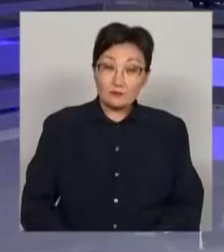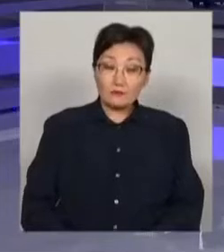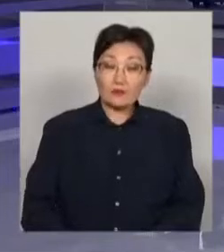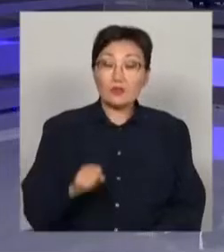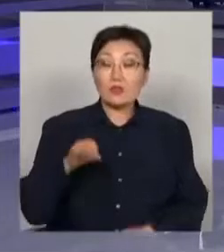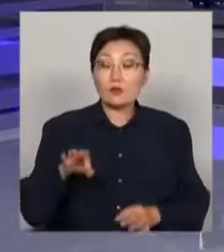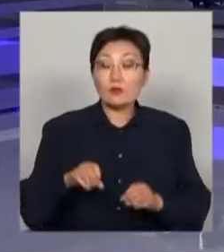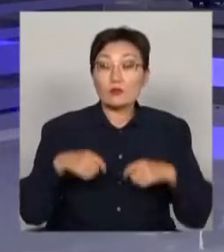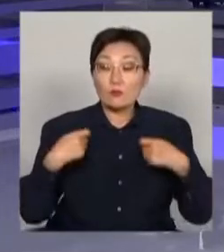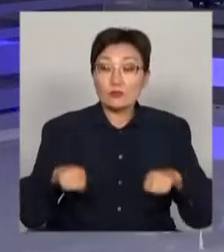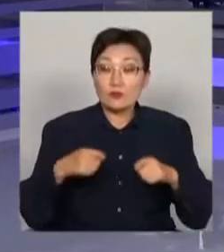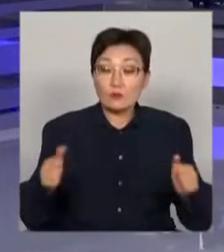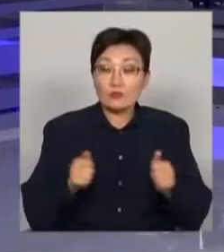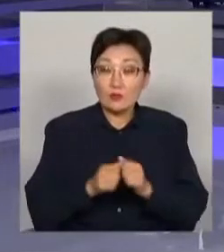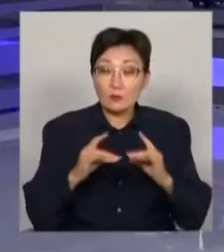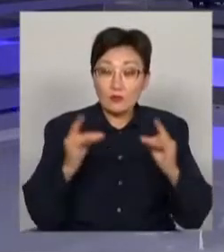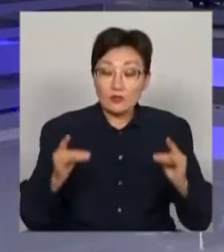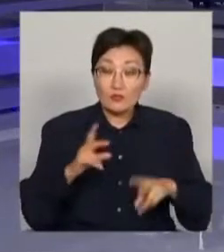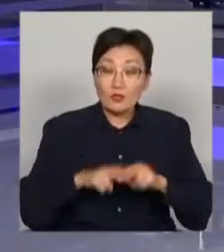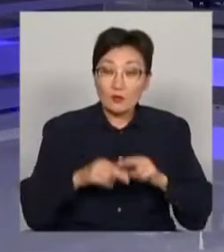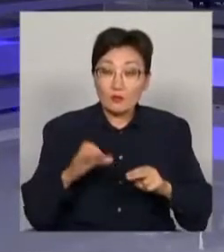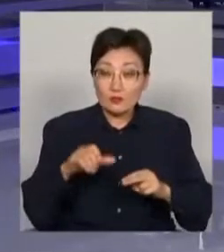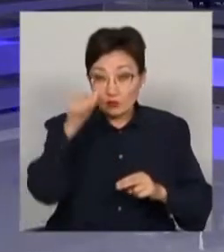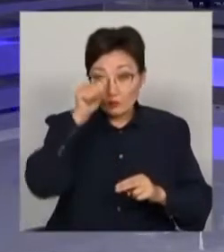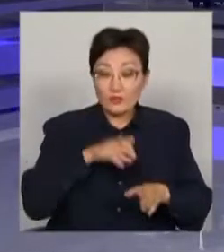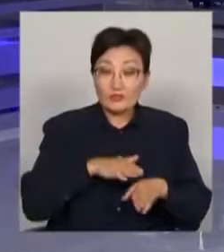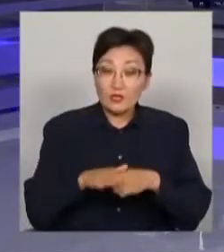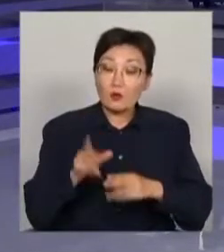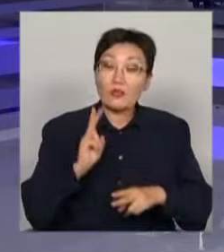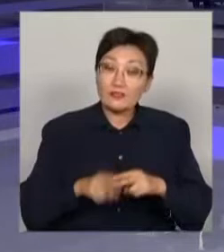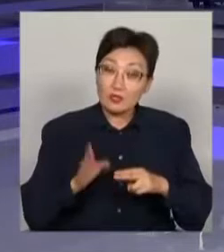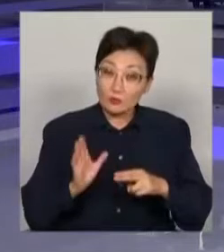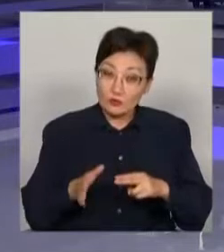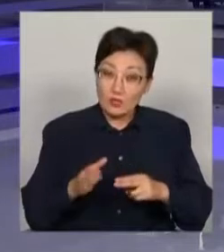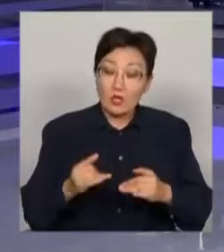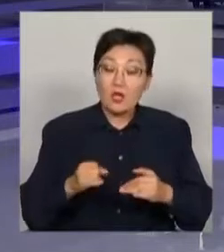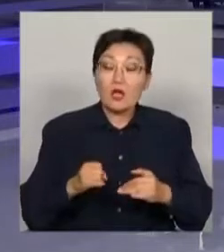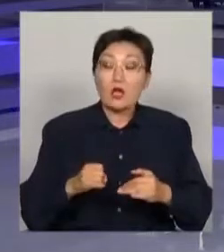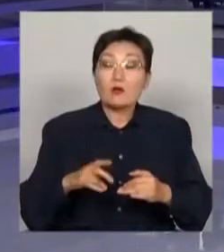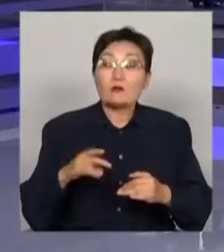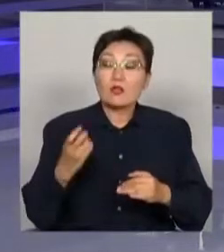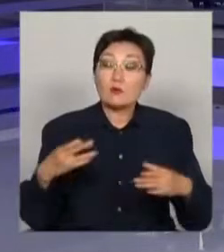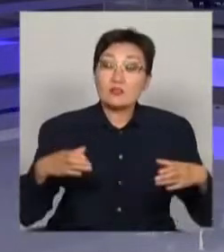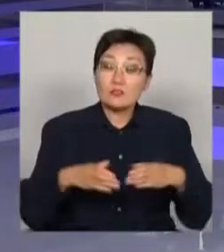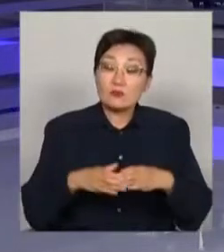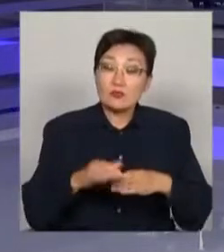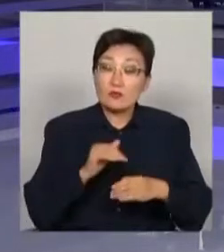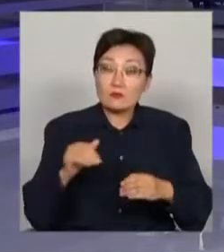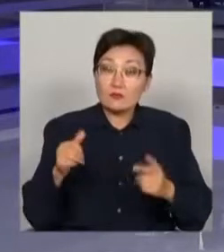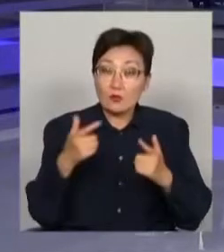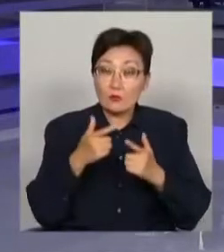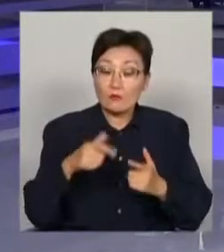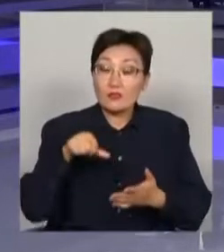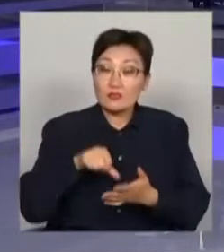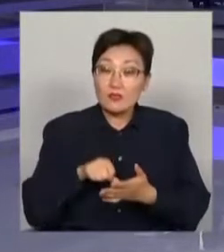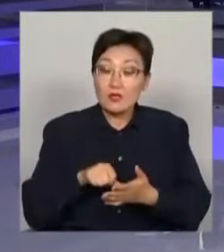Altın Orda Bazarı маңындағы көпірдің құрылысы қыркүйек айында толық аяқталады. Бұл туралы Қазавтожол ұлттық компаниясының ресми өкілі арнамызға